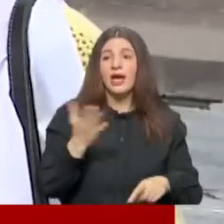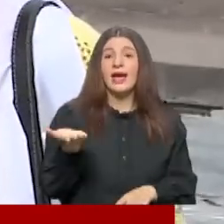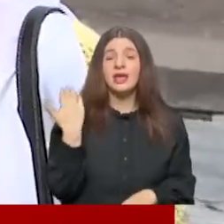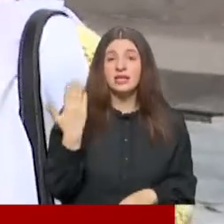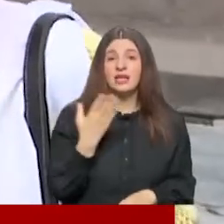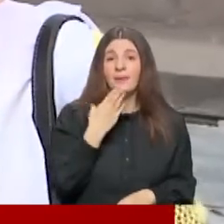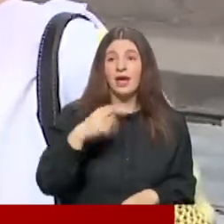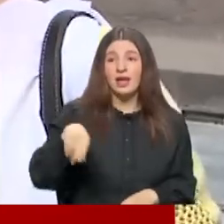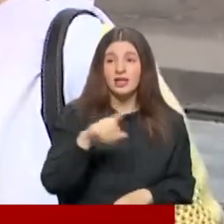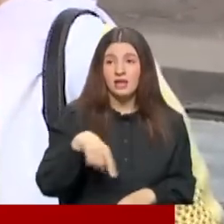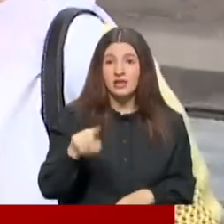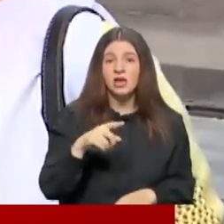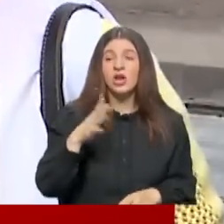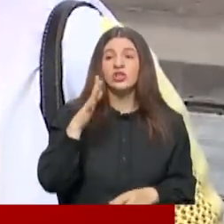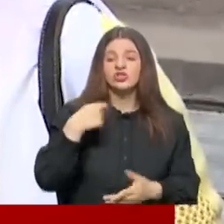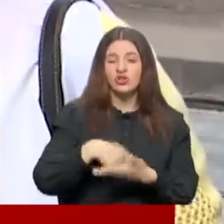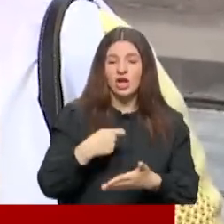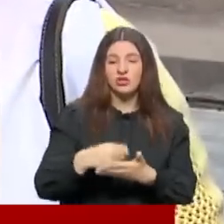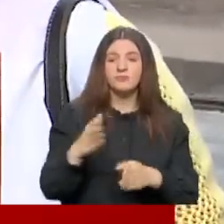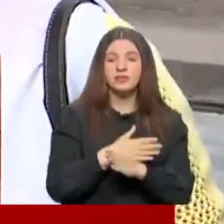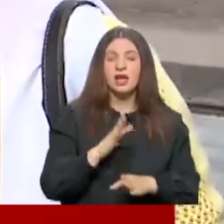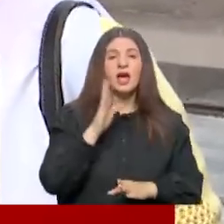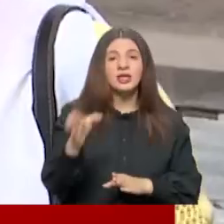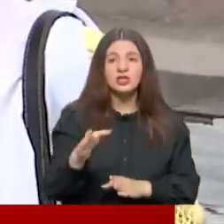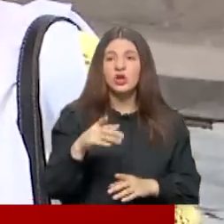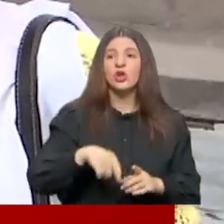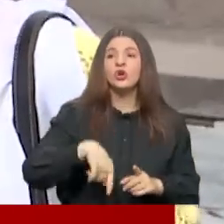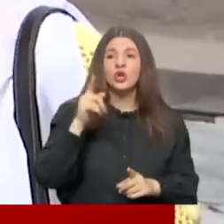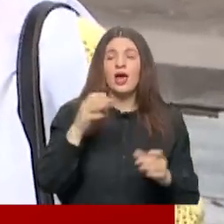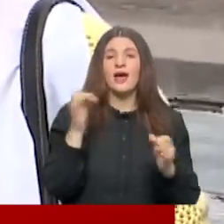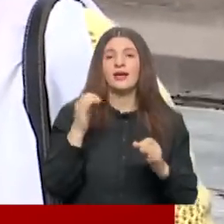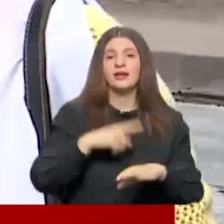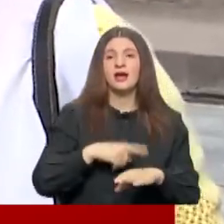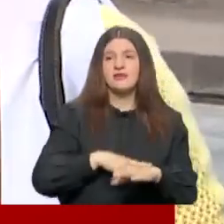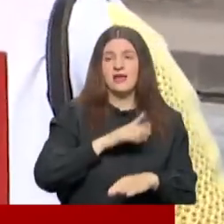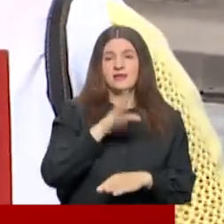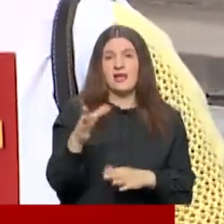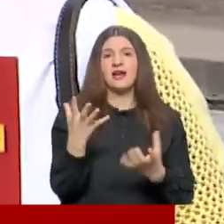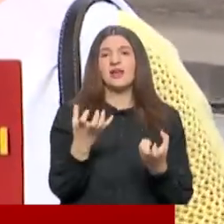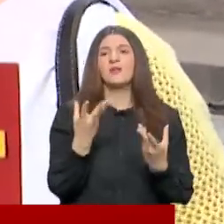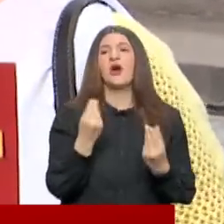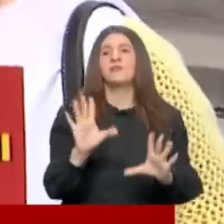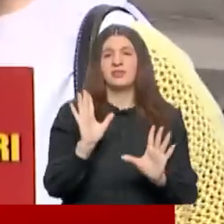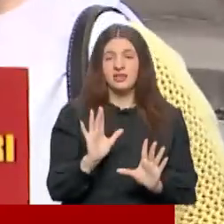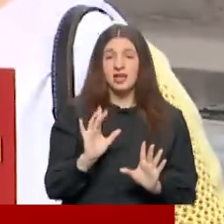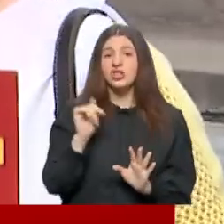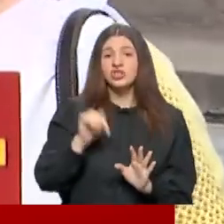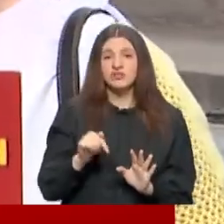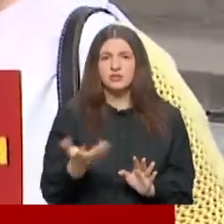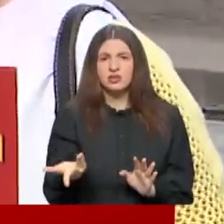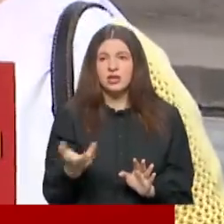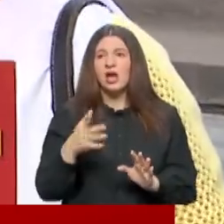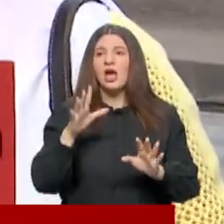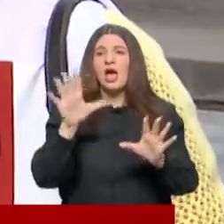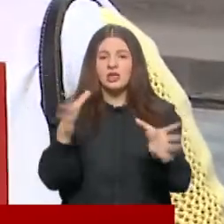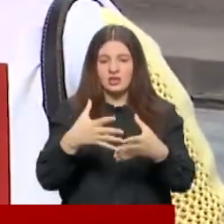Eskiden emekliler çarşı pazara gittiği zaman günün erken saatinde giderdi kalabalık olmadan. Şimdi